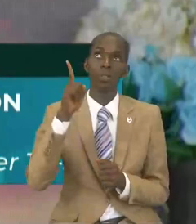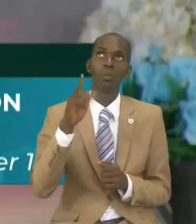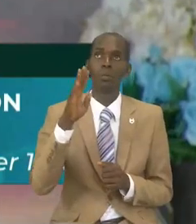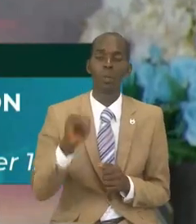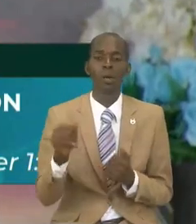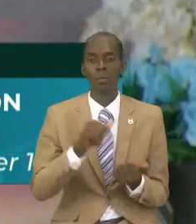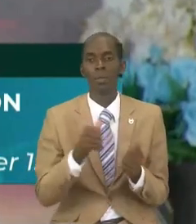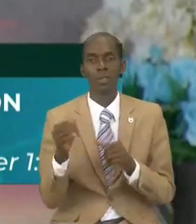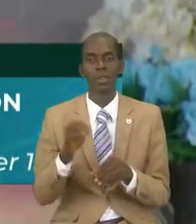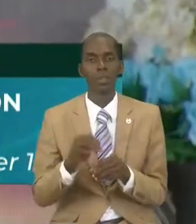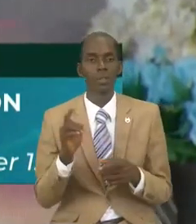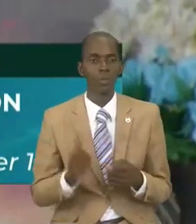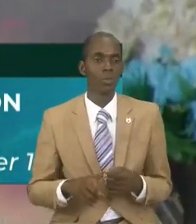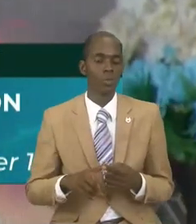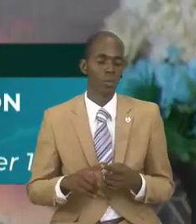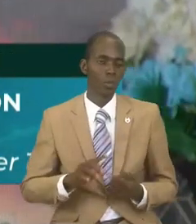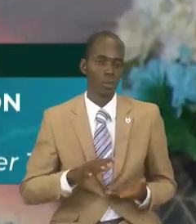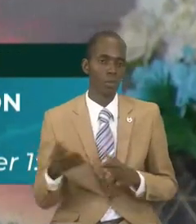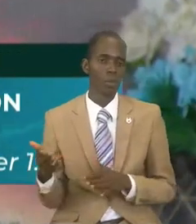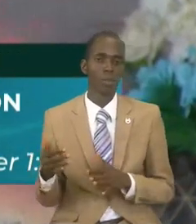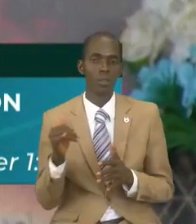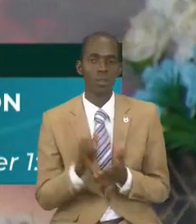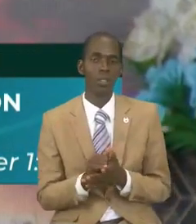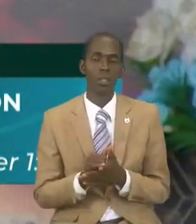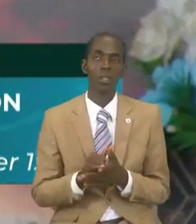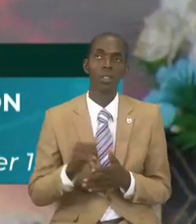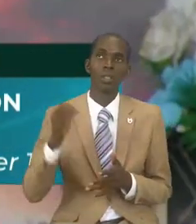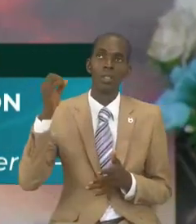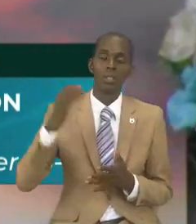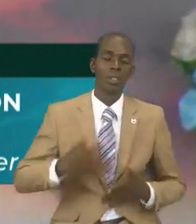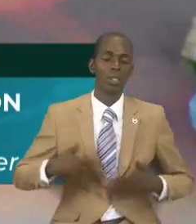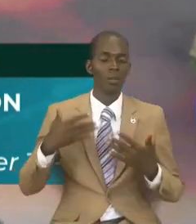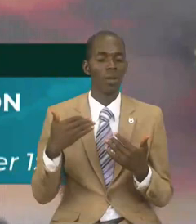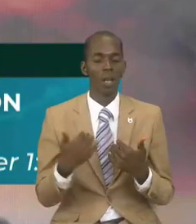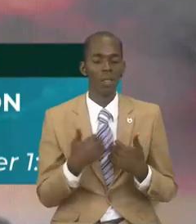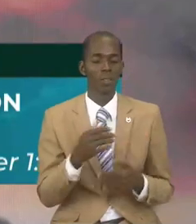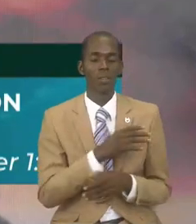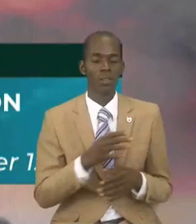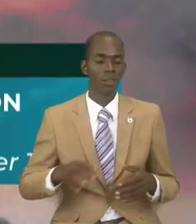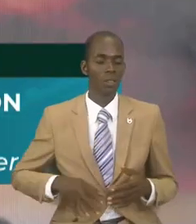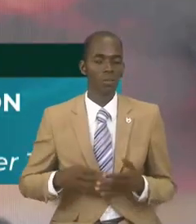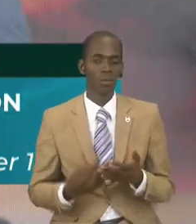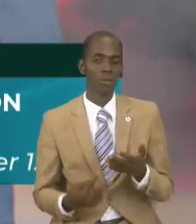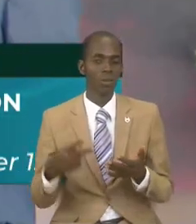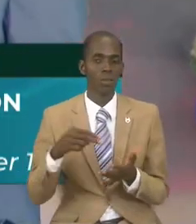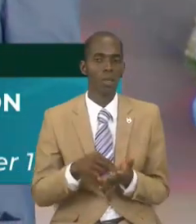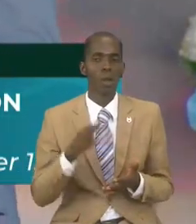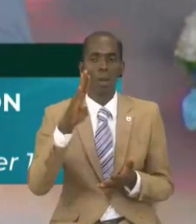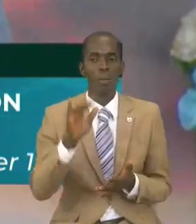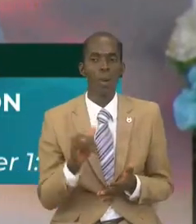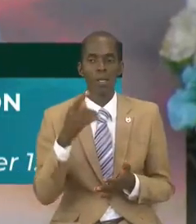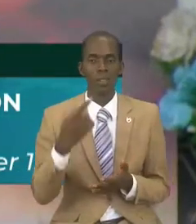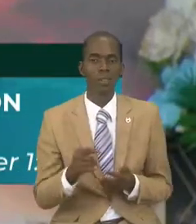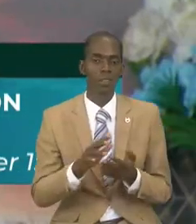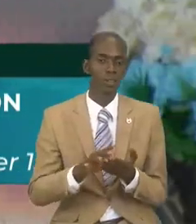mort, afin que comme Christ est ressuscité des morts par la gloire